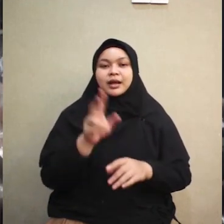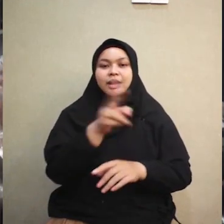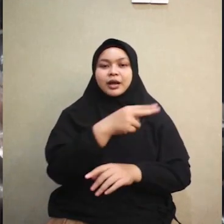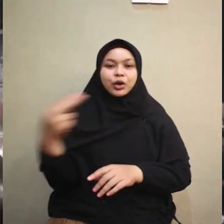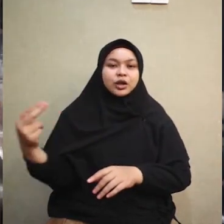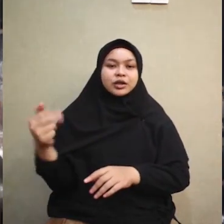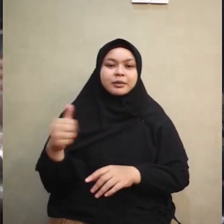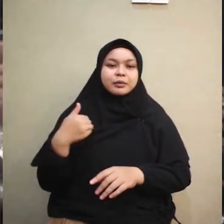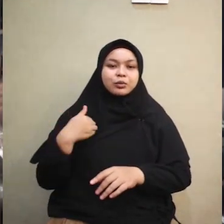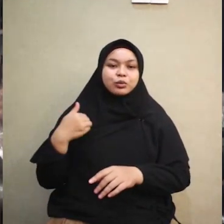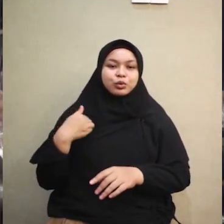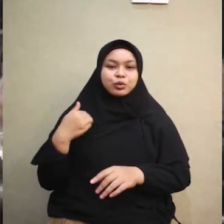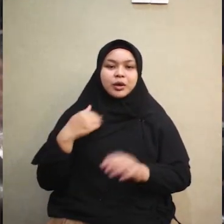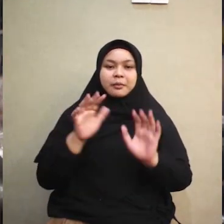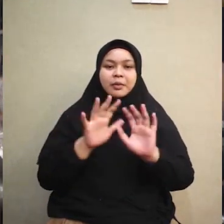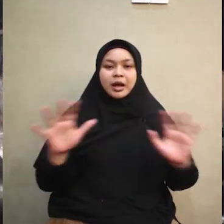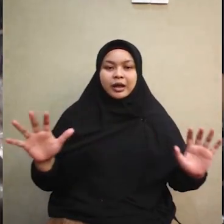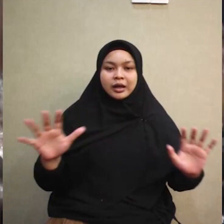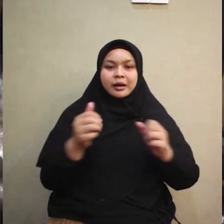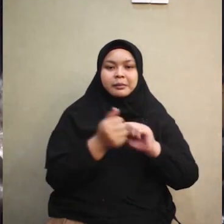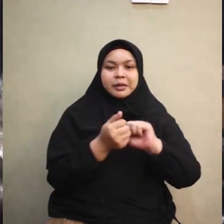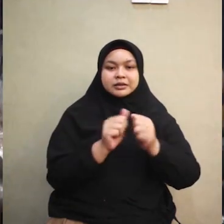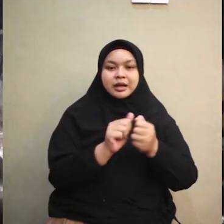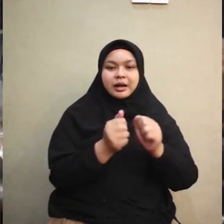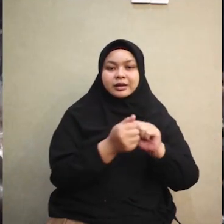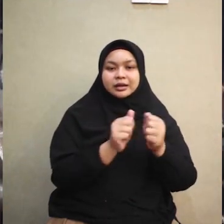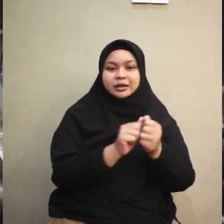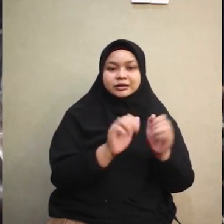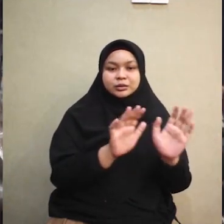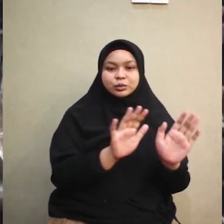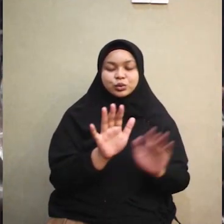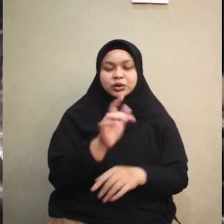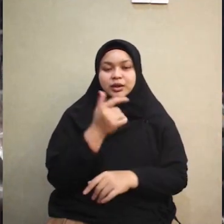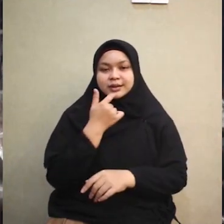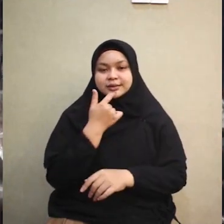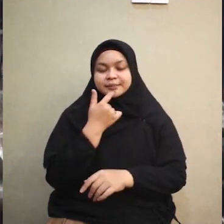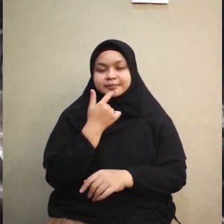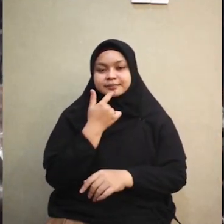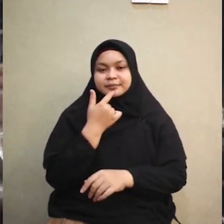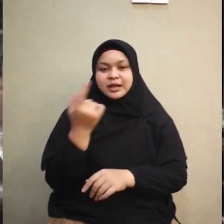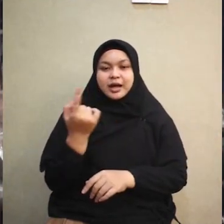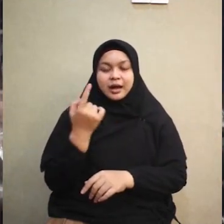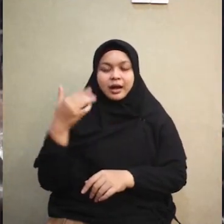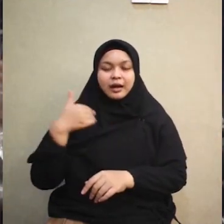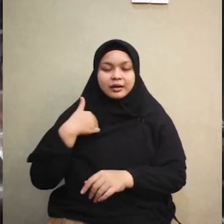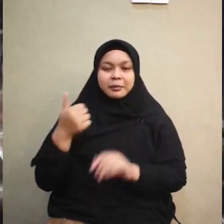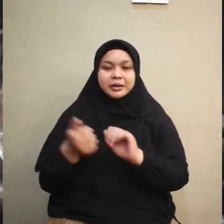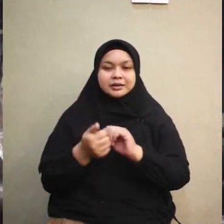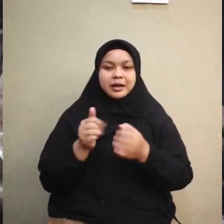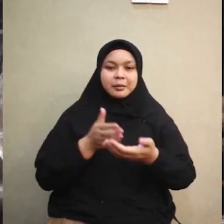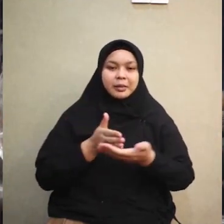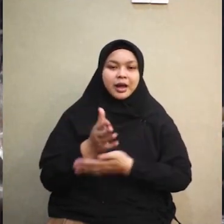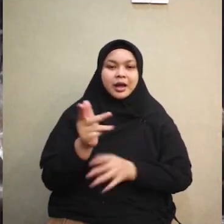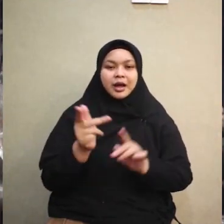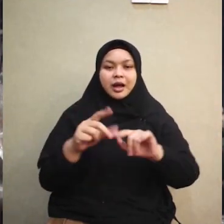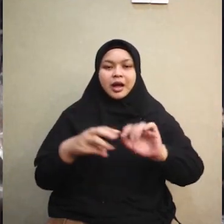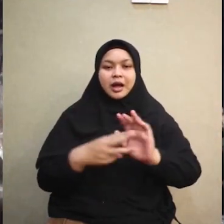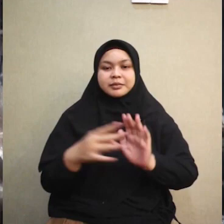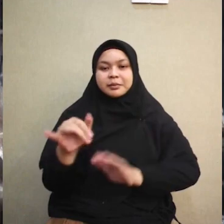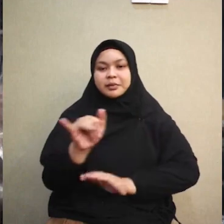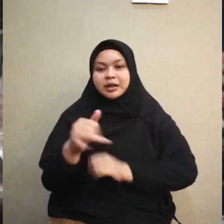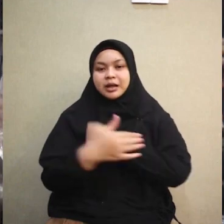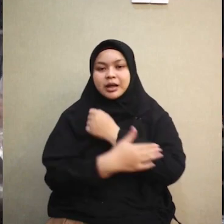memiliki banyak permasalahan tidak tidak tidak luput dari pelanggaran hak asasi manusia sebagaimana negara yang lain